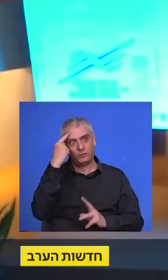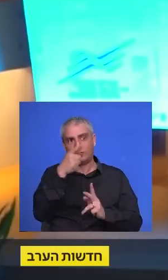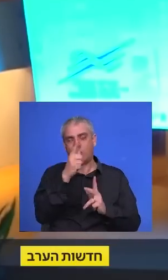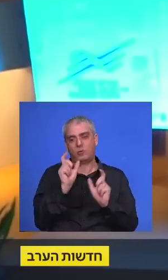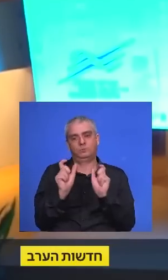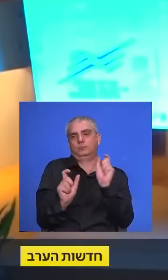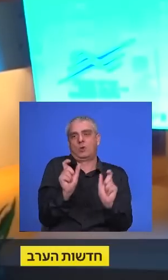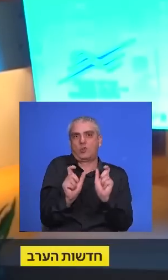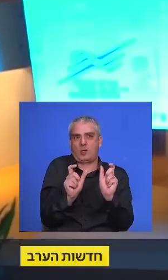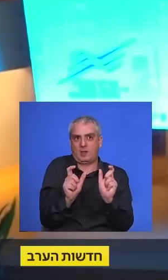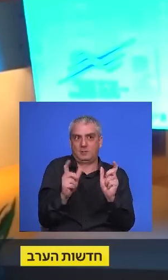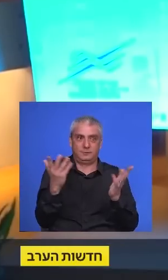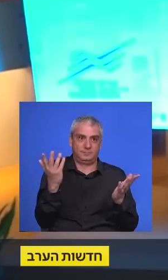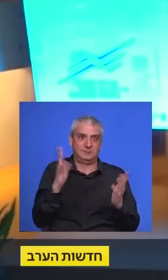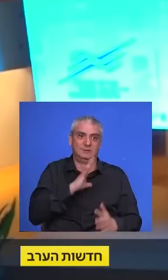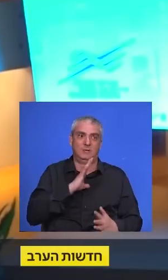מתגונן מפני